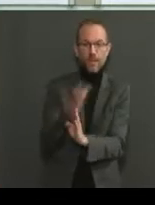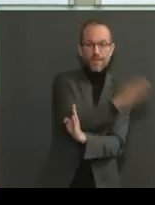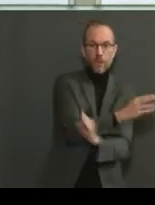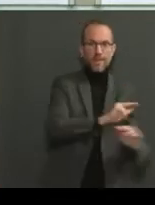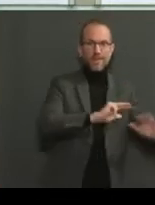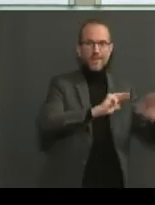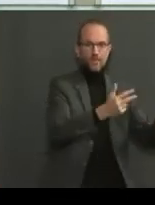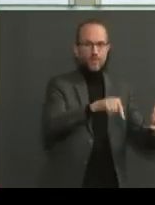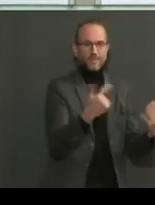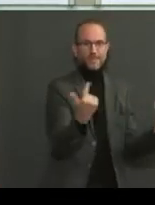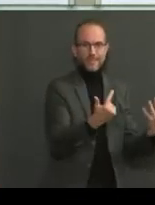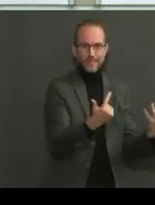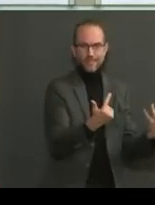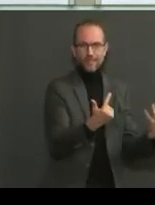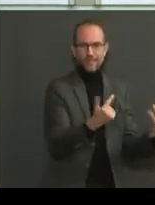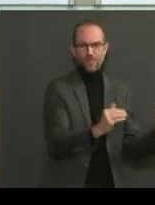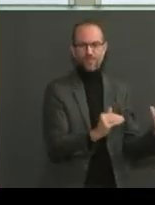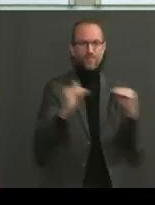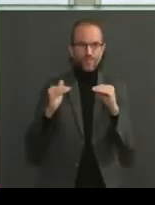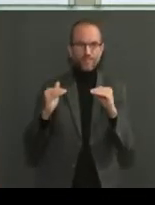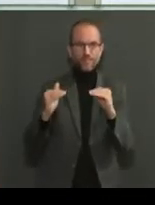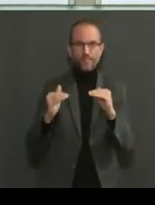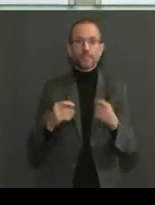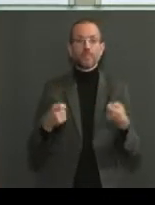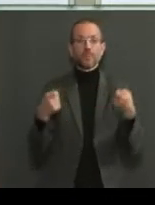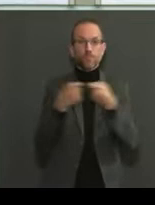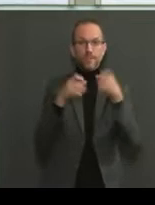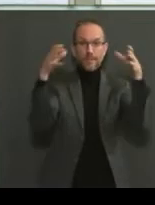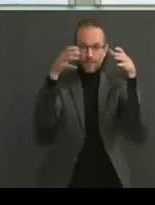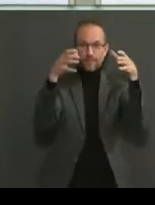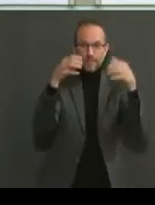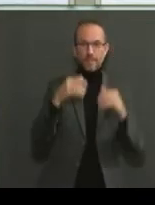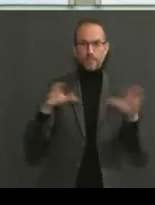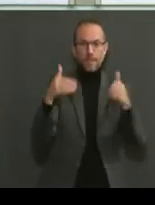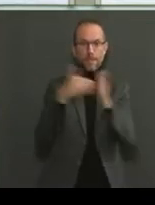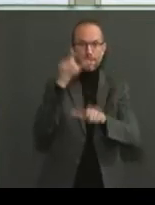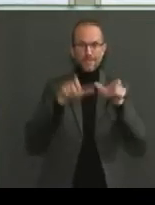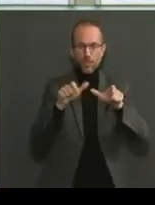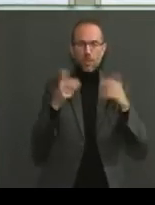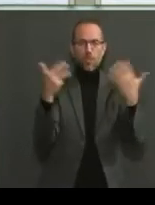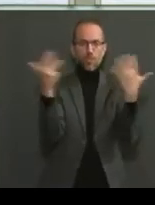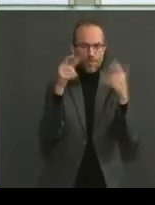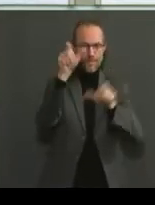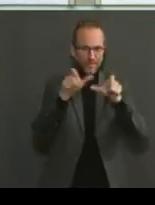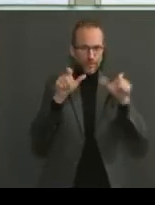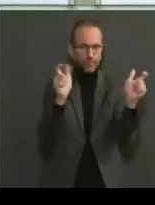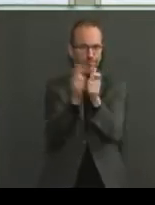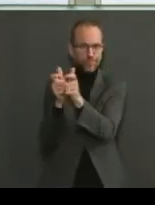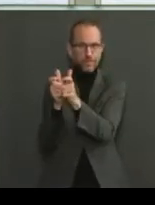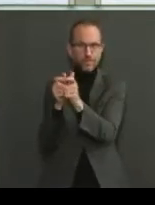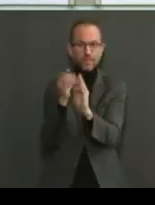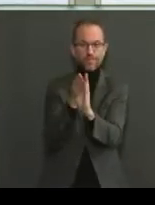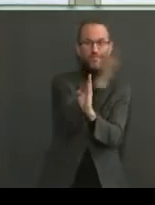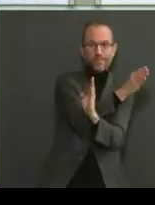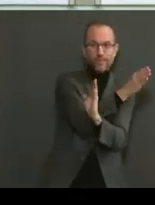semaine précédente, et à Bruxelles de 9 pour 1000 résidents, contre 18 la